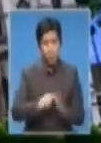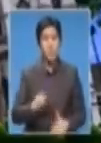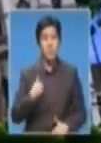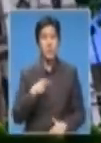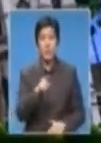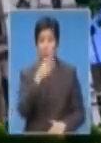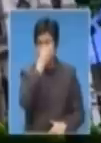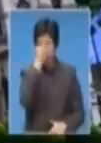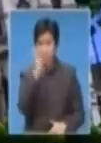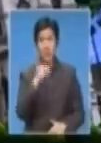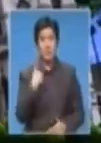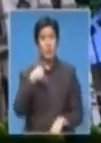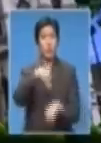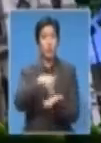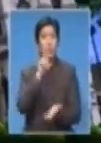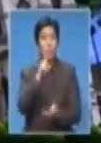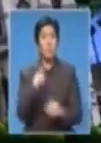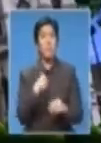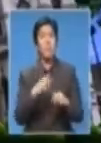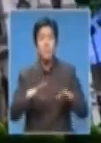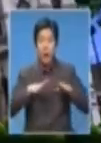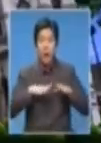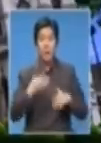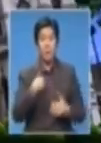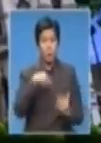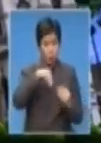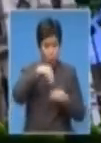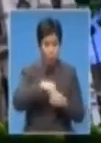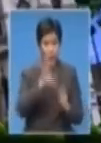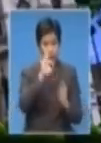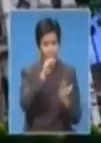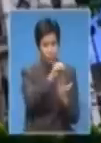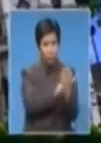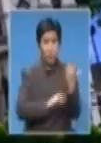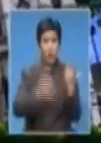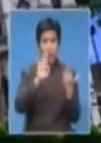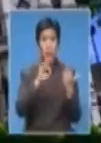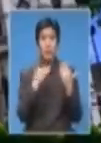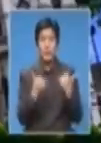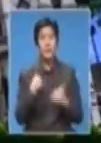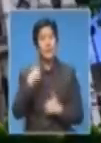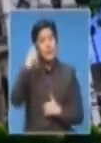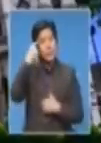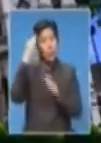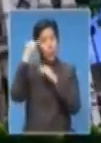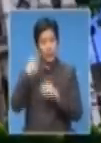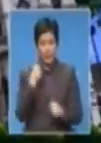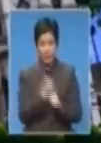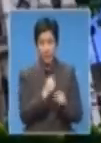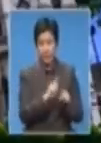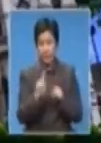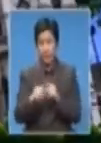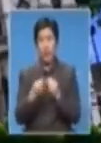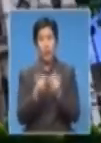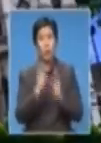นก็ลืมไปแล้วว่าเรามีศูนย์ที่พักพิงอยู่แล้วนะ90เพราะนั้นความหวังของเรานะครับเราก็จะดำเนินการทุกเรื่องให้ประเทศไท